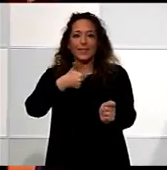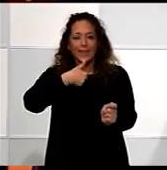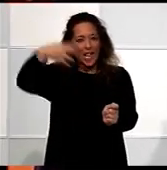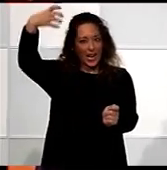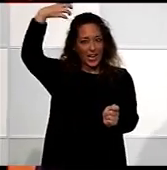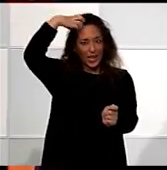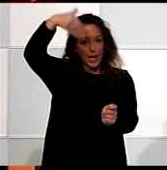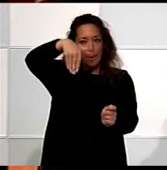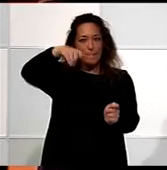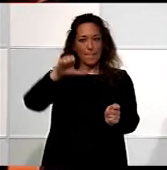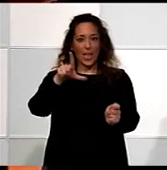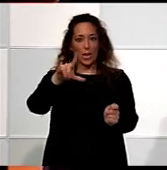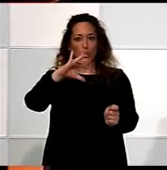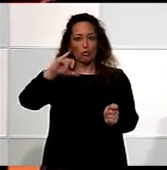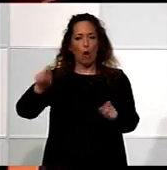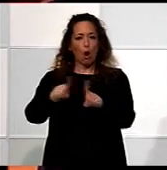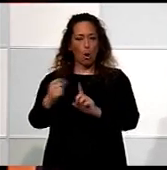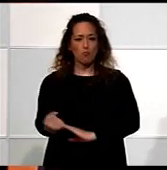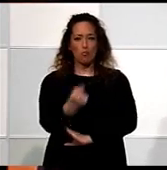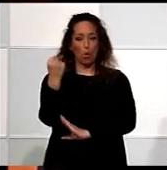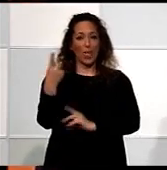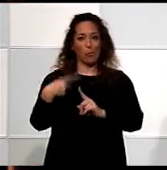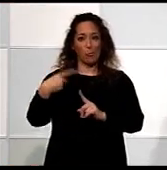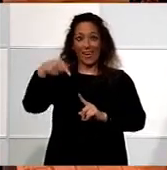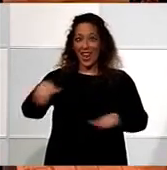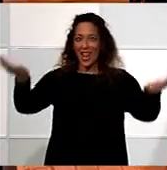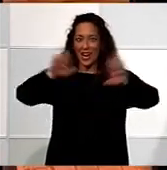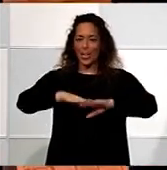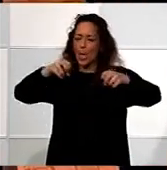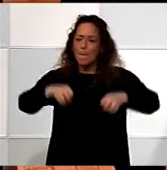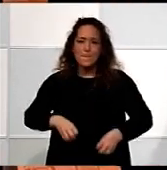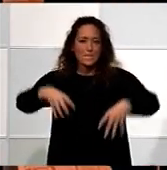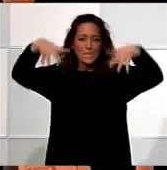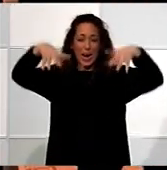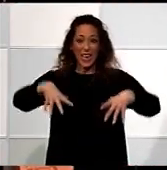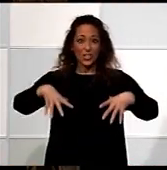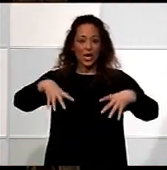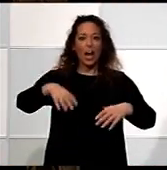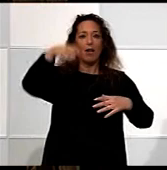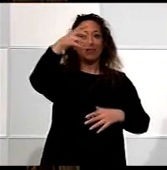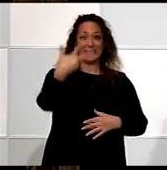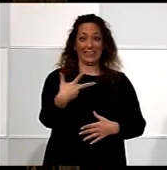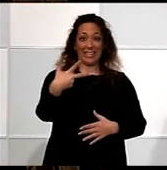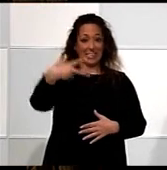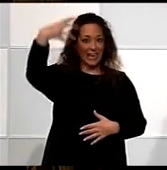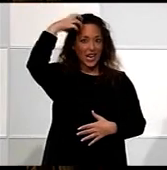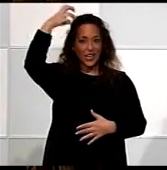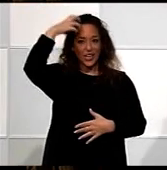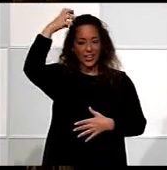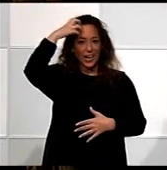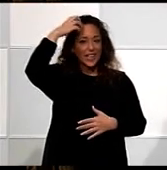de poder, ja que aquesta nit tan màgica seran els Reis d'Orient qui voltaran per les teulades i els balcons de la